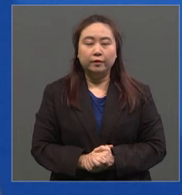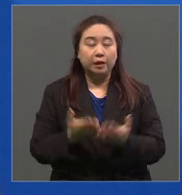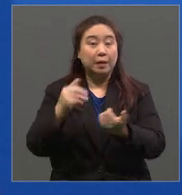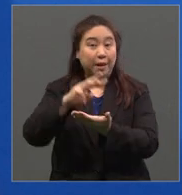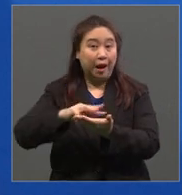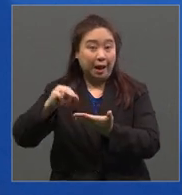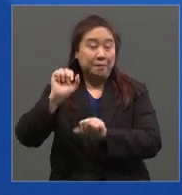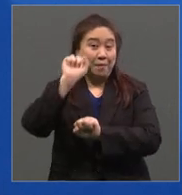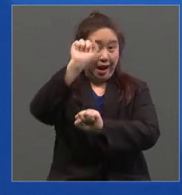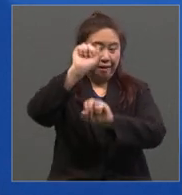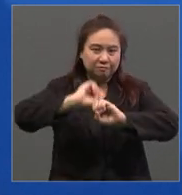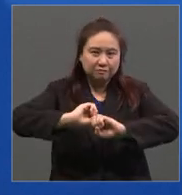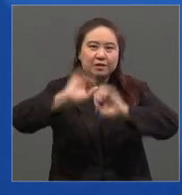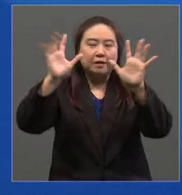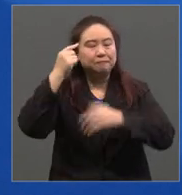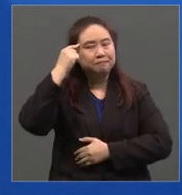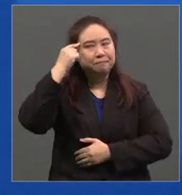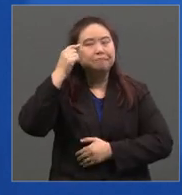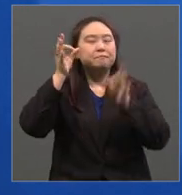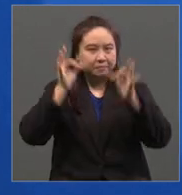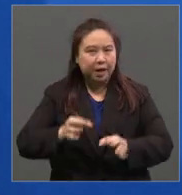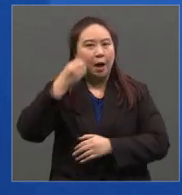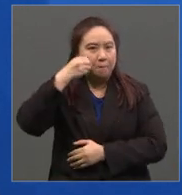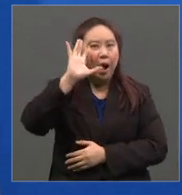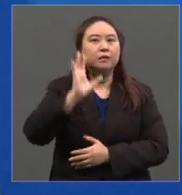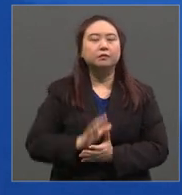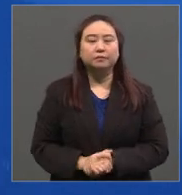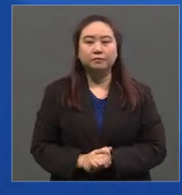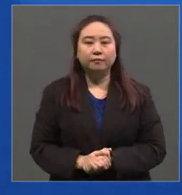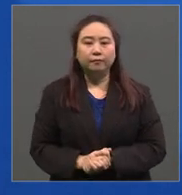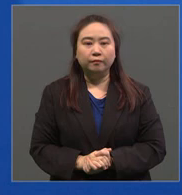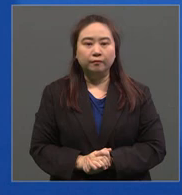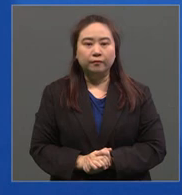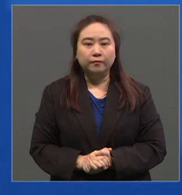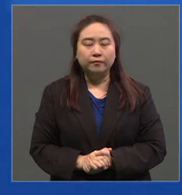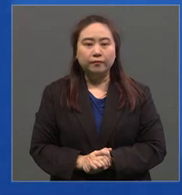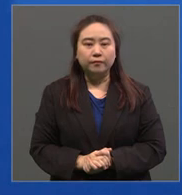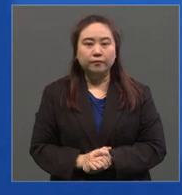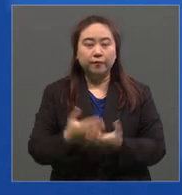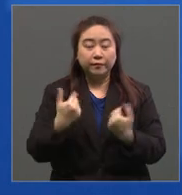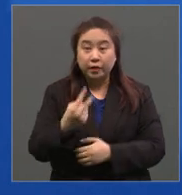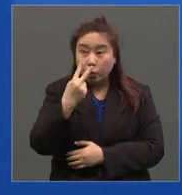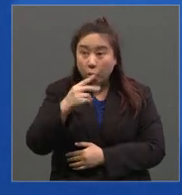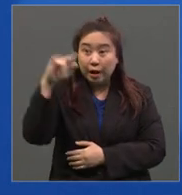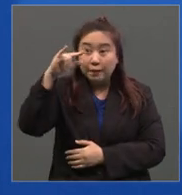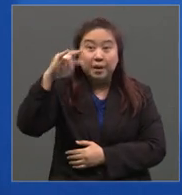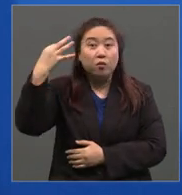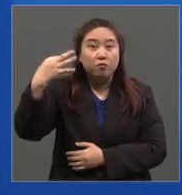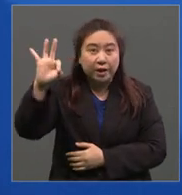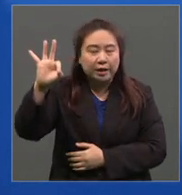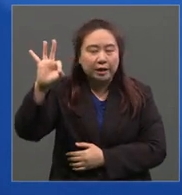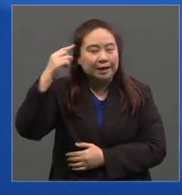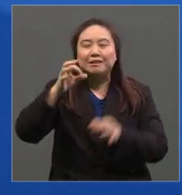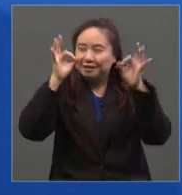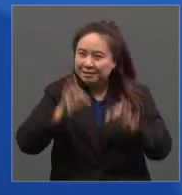แล้วตอนนั้นก็เลยตัดสินใจที่กลับบ้านค่ะแล้วก็พอรู้ด้วยว่าเป็นเที่ยวบินฟรีก็ตัดสิน